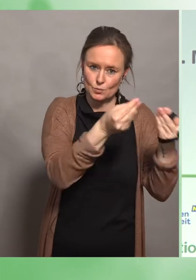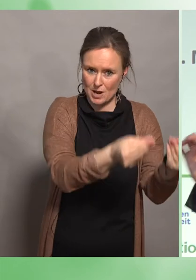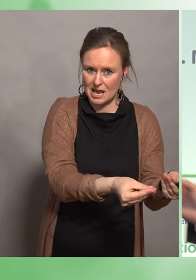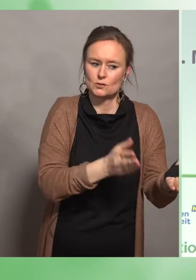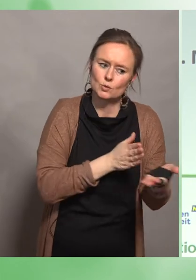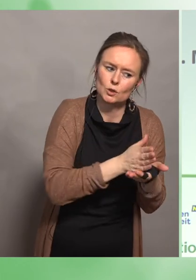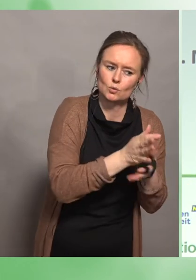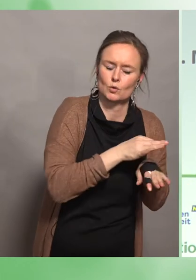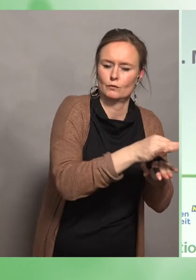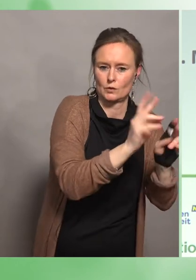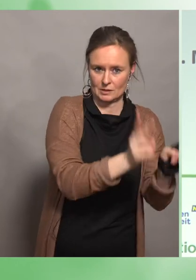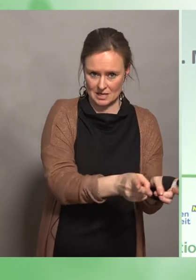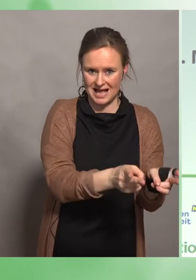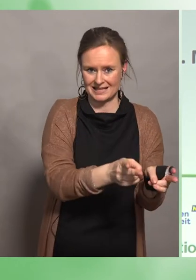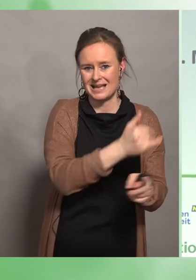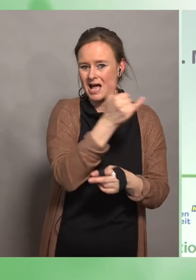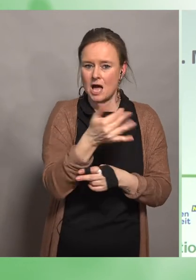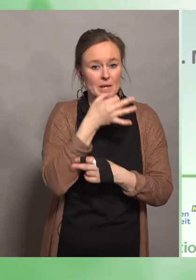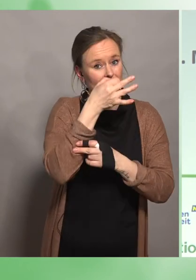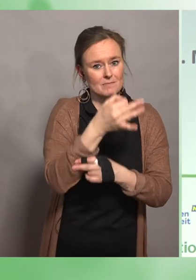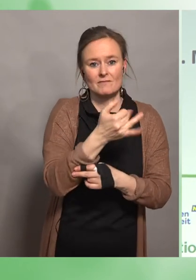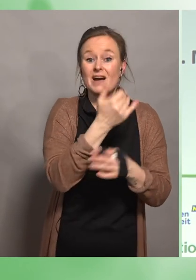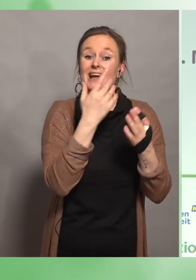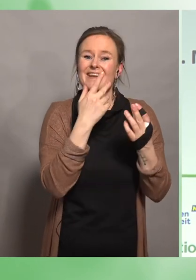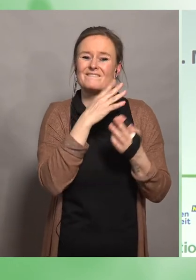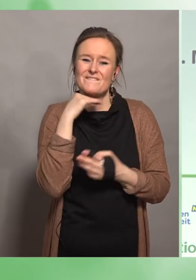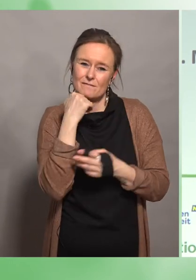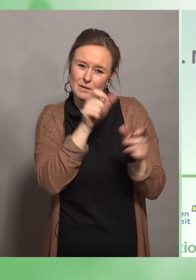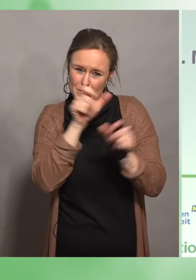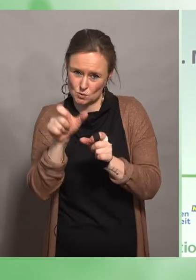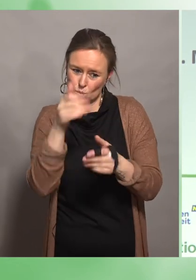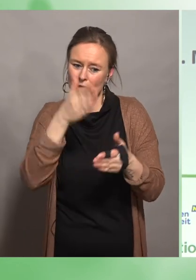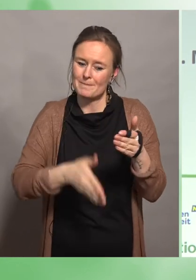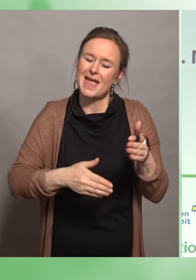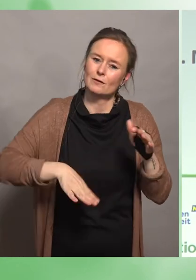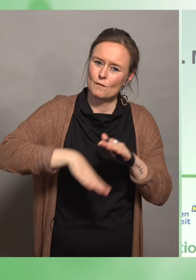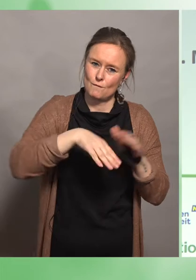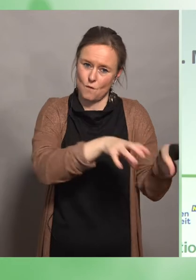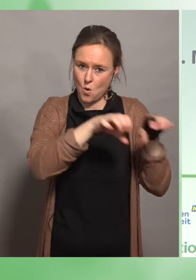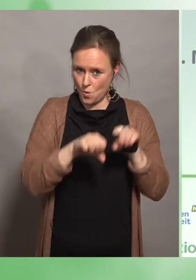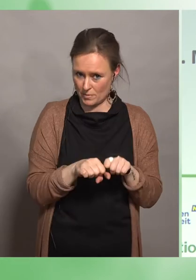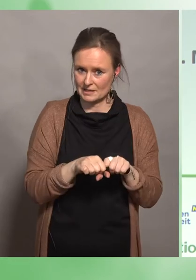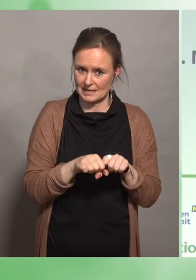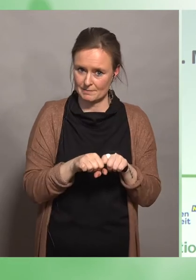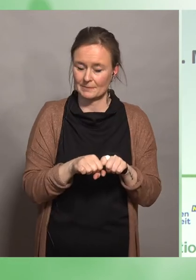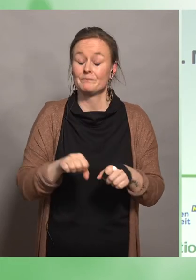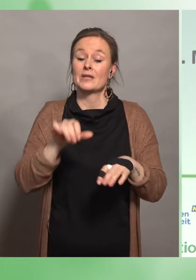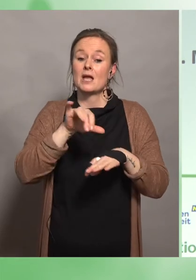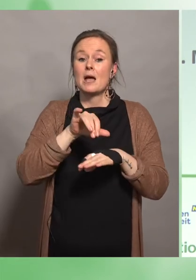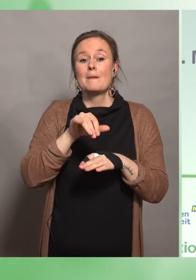wie viele Personen werden am Ende wirklich übernommen. Und uns freut besonders, dass hier bei den Programmen von Null Handicap wir